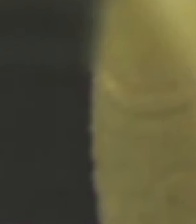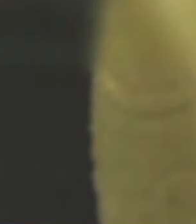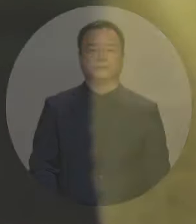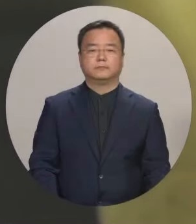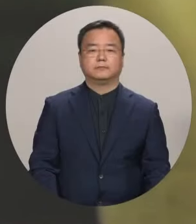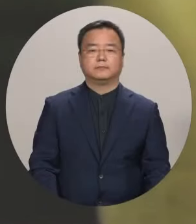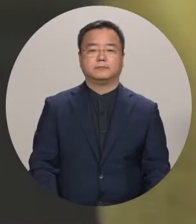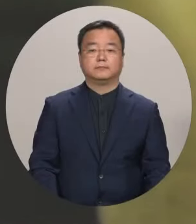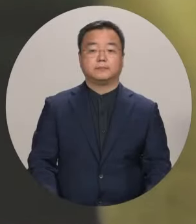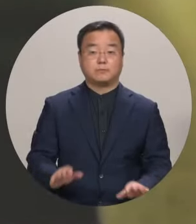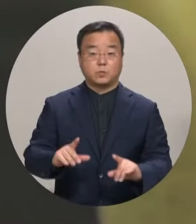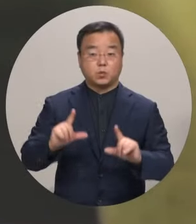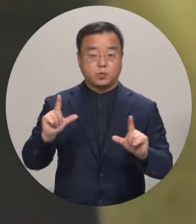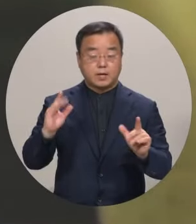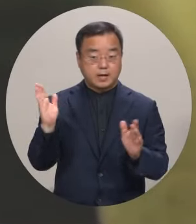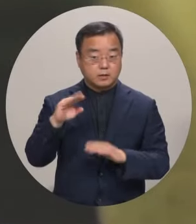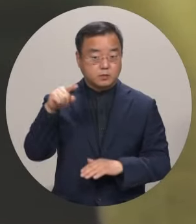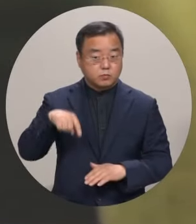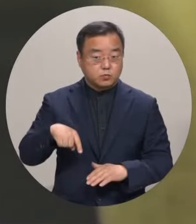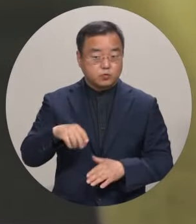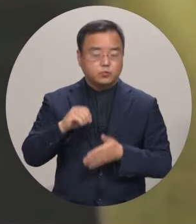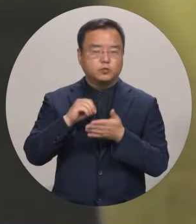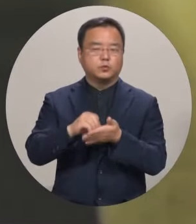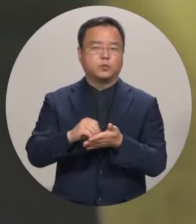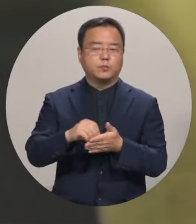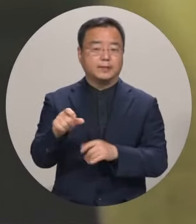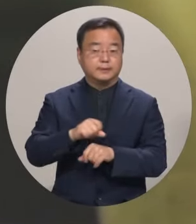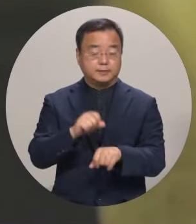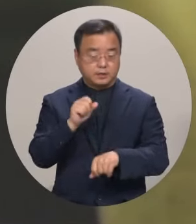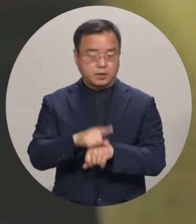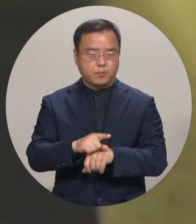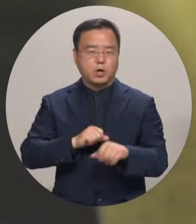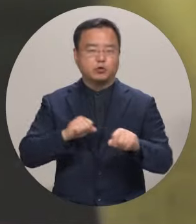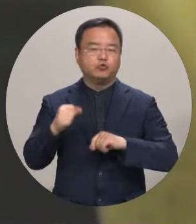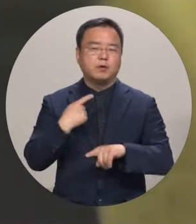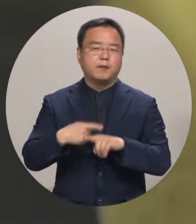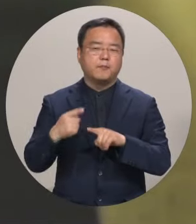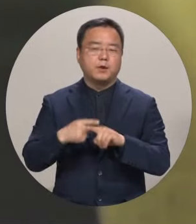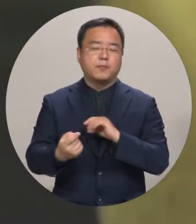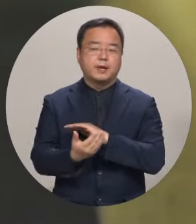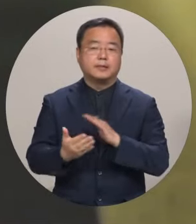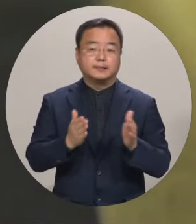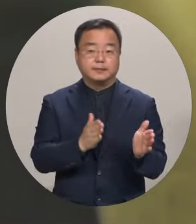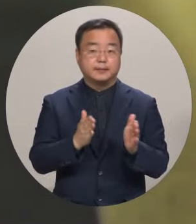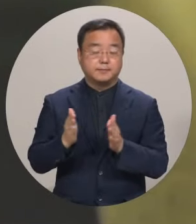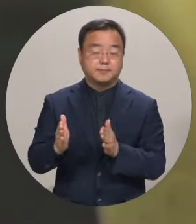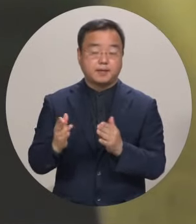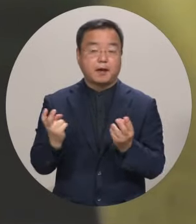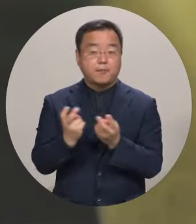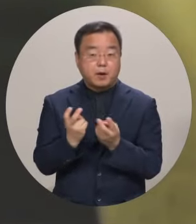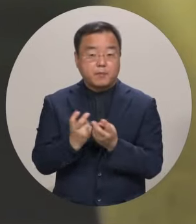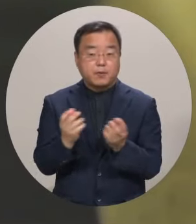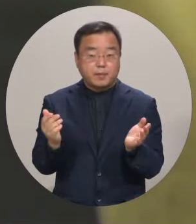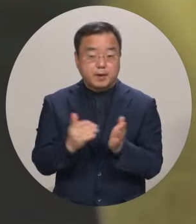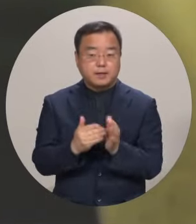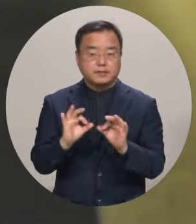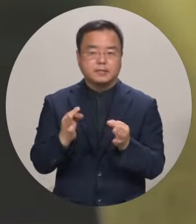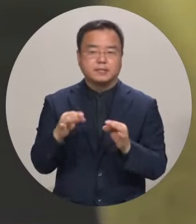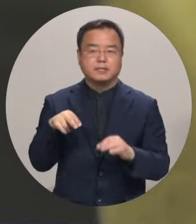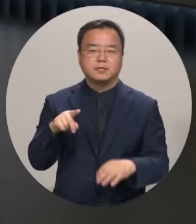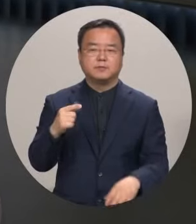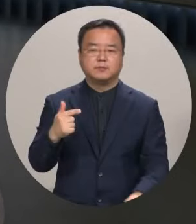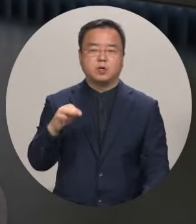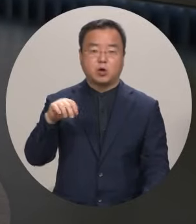네 올해 학생부 전형의 특징과 수행 평가 대비법 아지 서울 여고 김선욱 선생님에게 자세히 들어보겠습니다